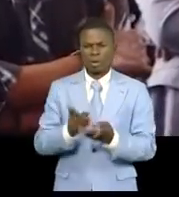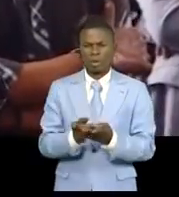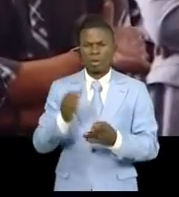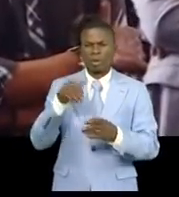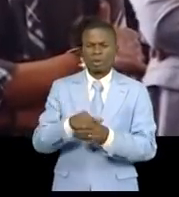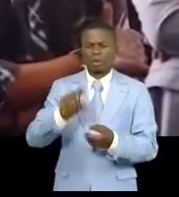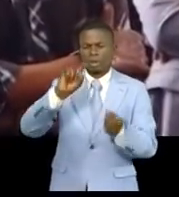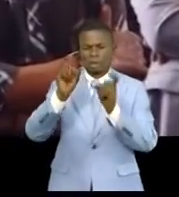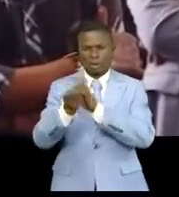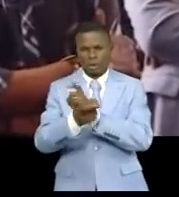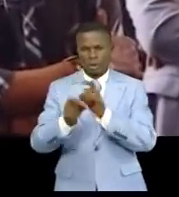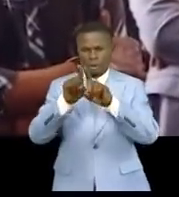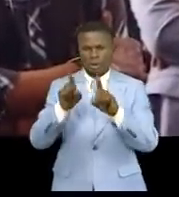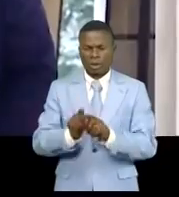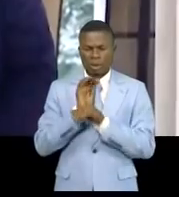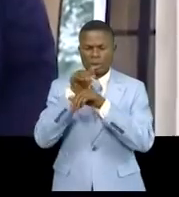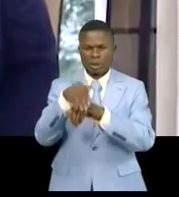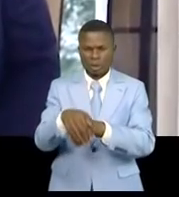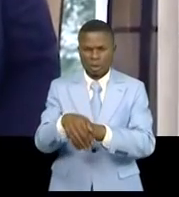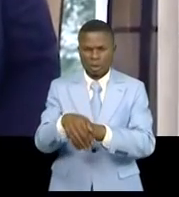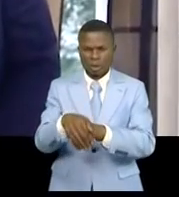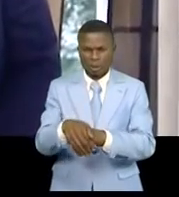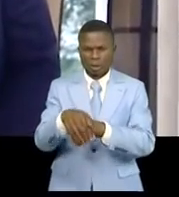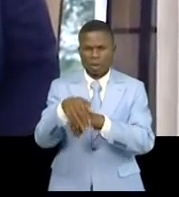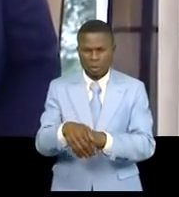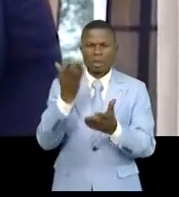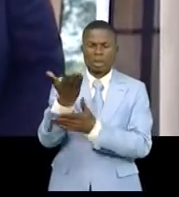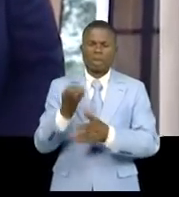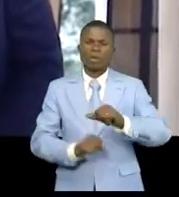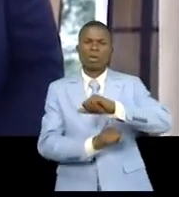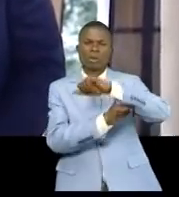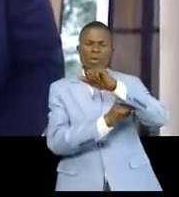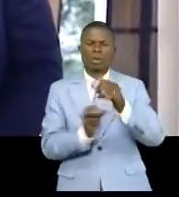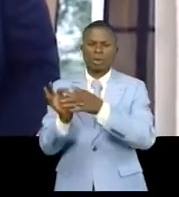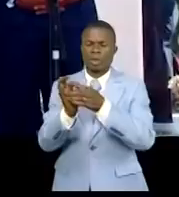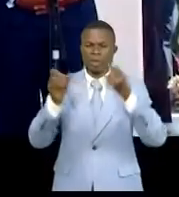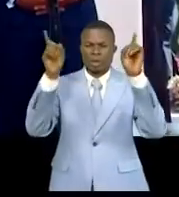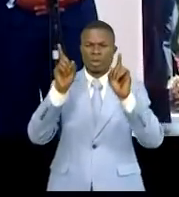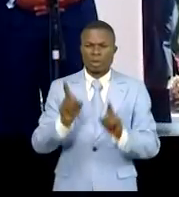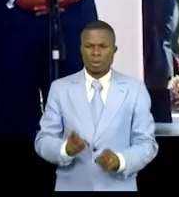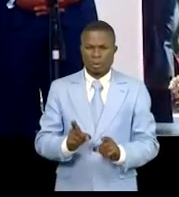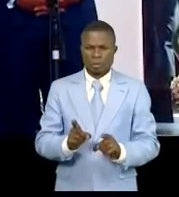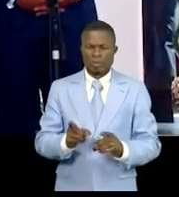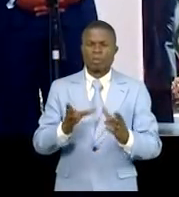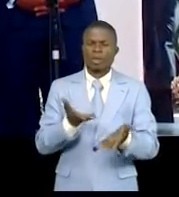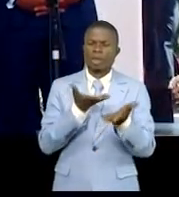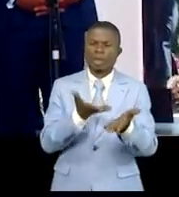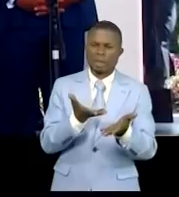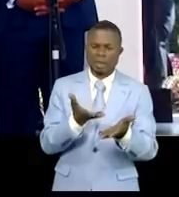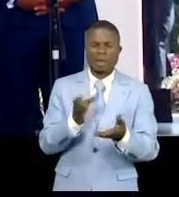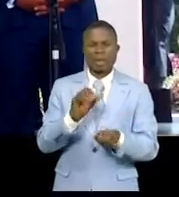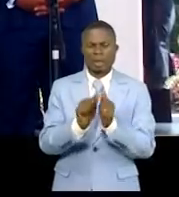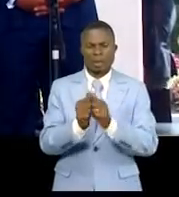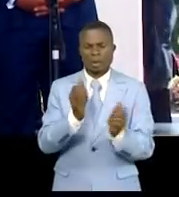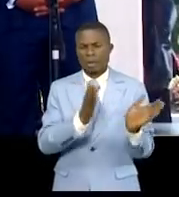des réformes et son engagement. Il en a appelé au soutien de l'Union africaine par la facilitation dans les